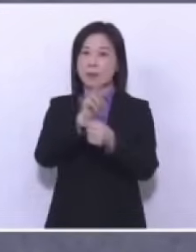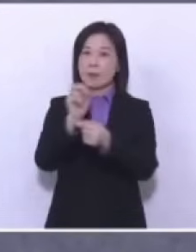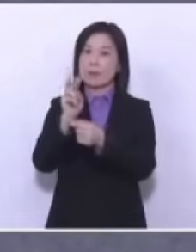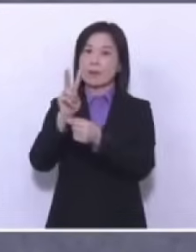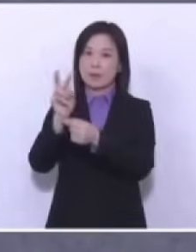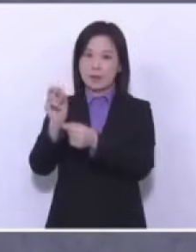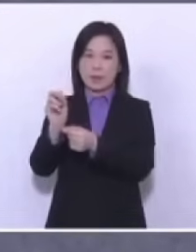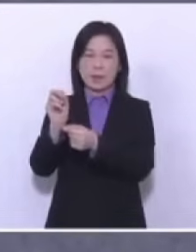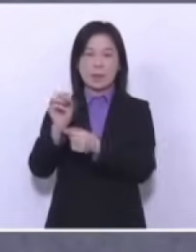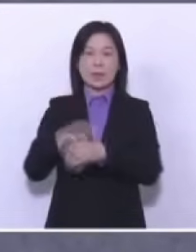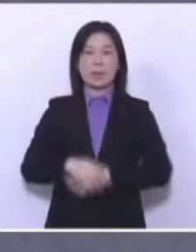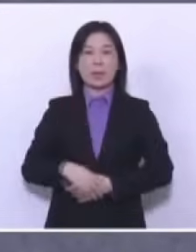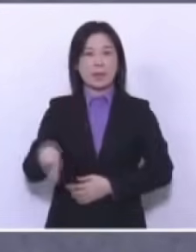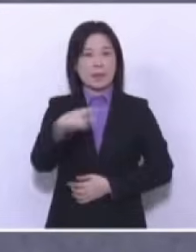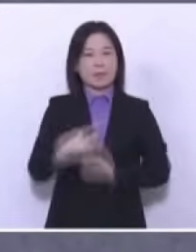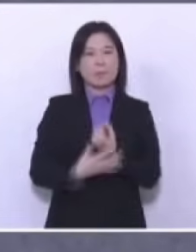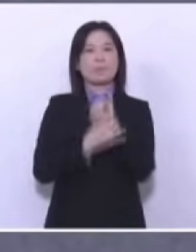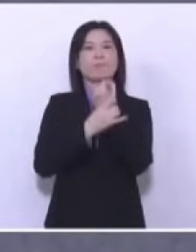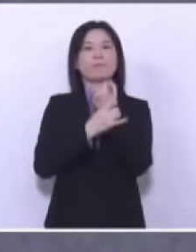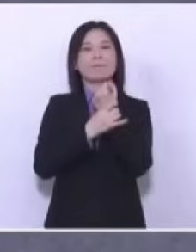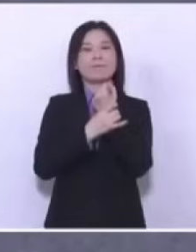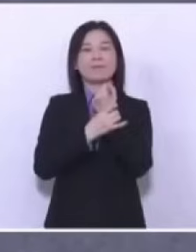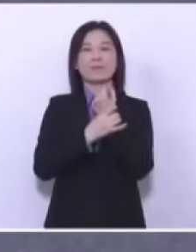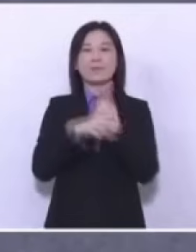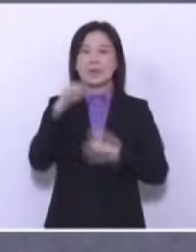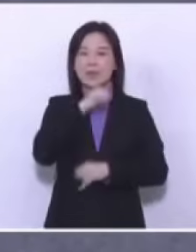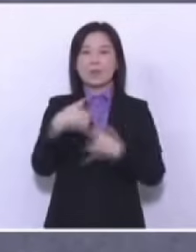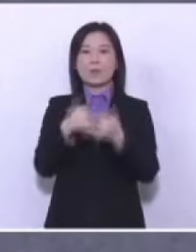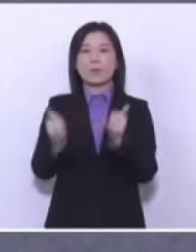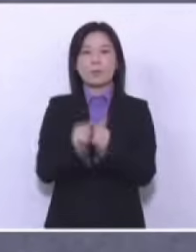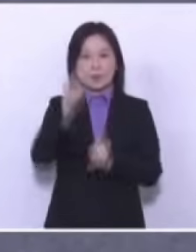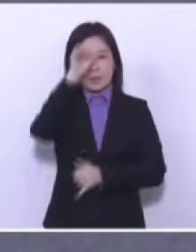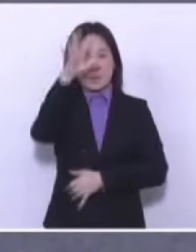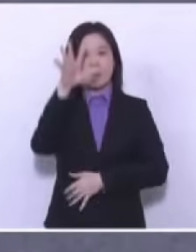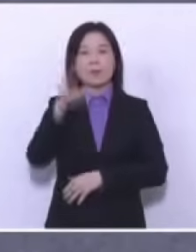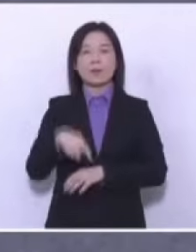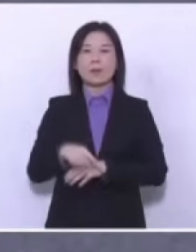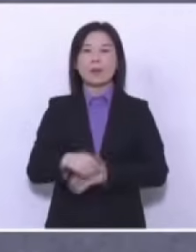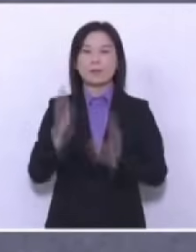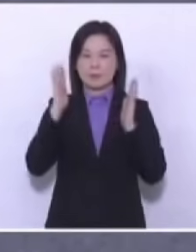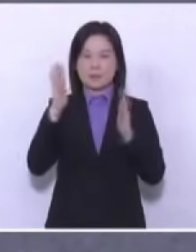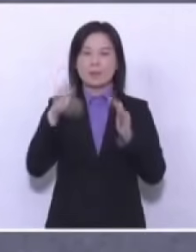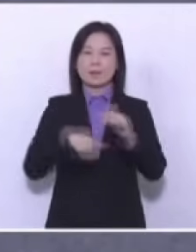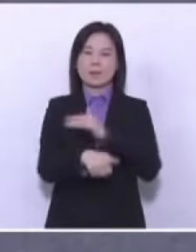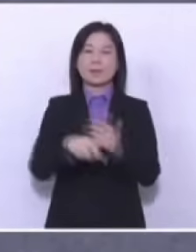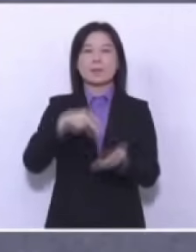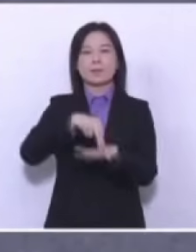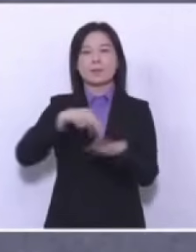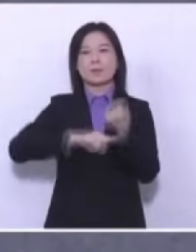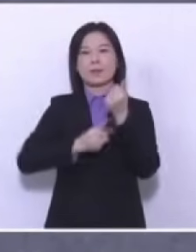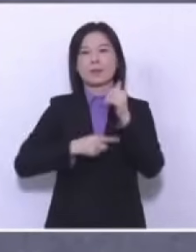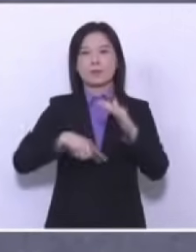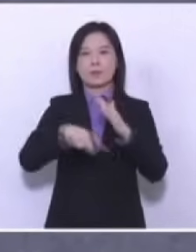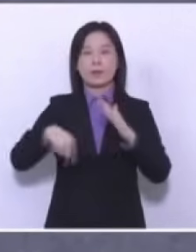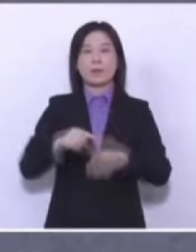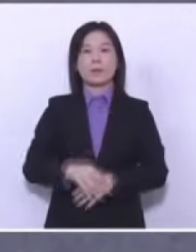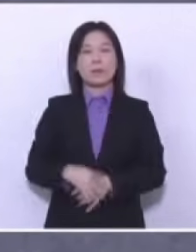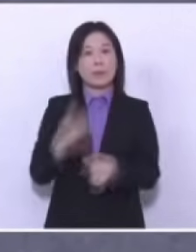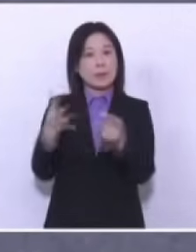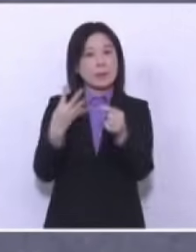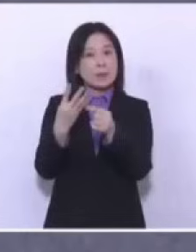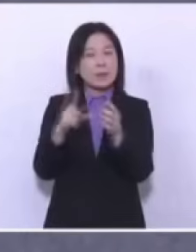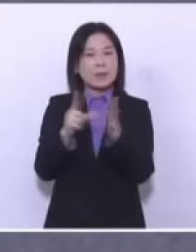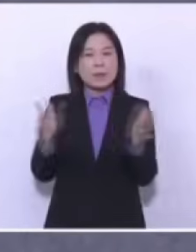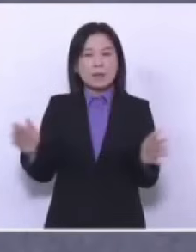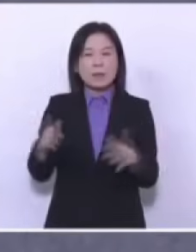2020年，因为你们的支持，台湾民众党正式进入国会。这4年来，我们一